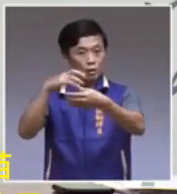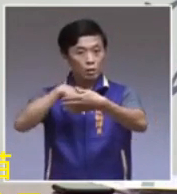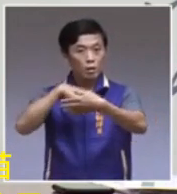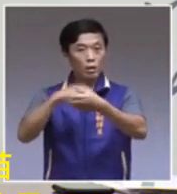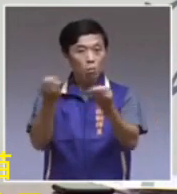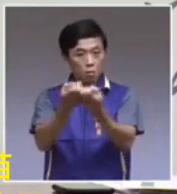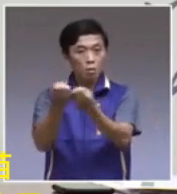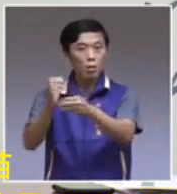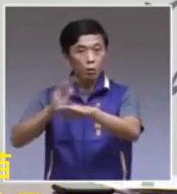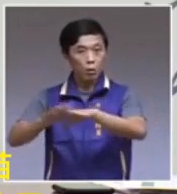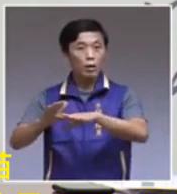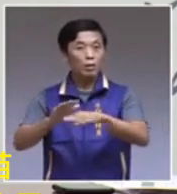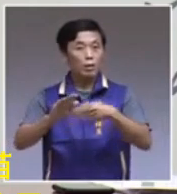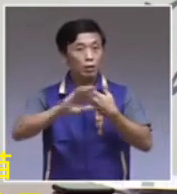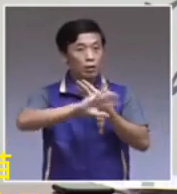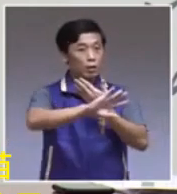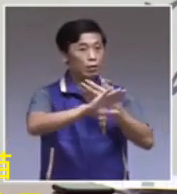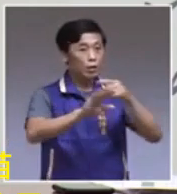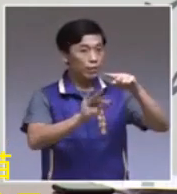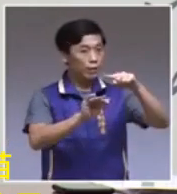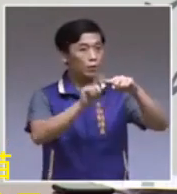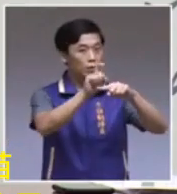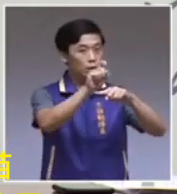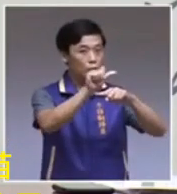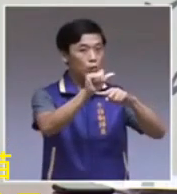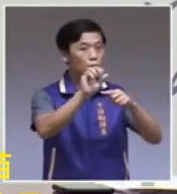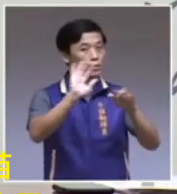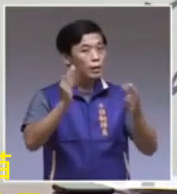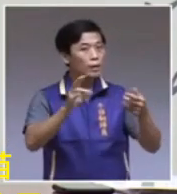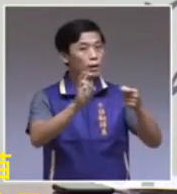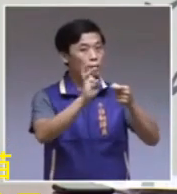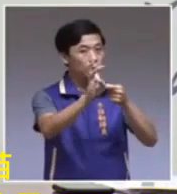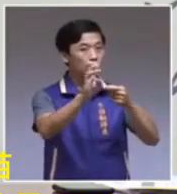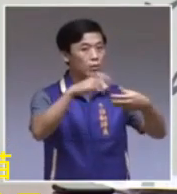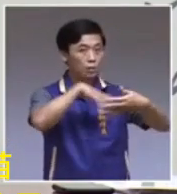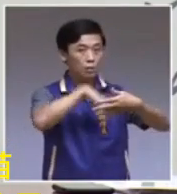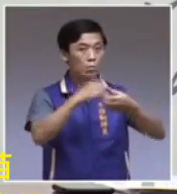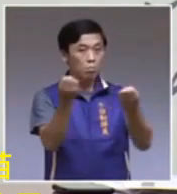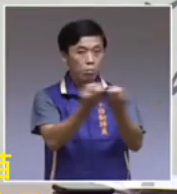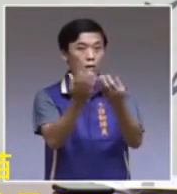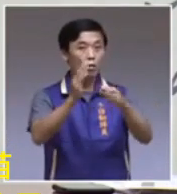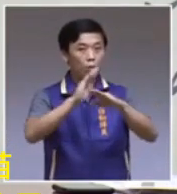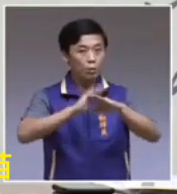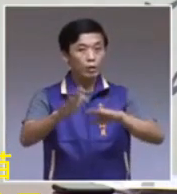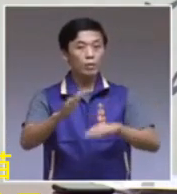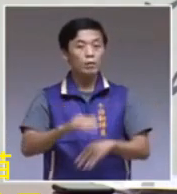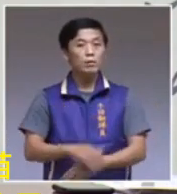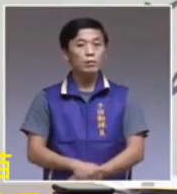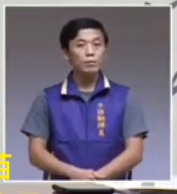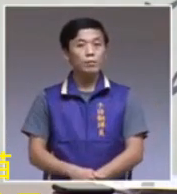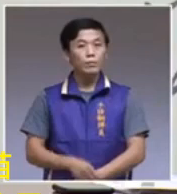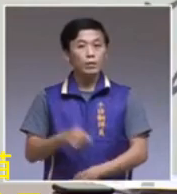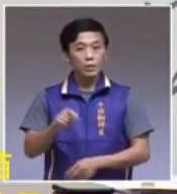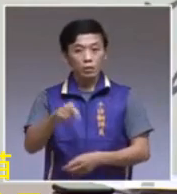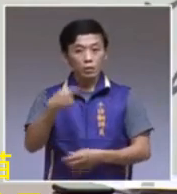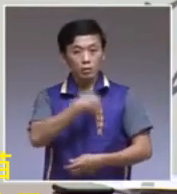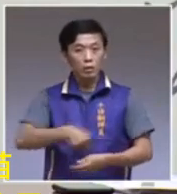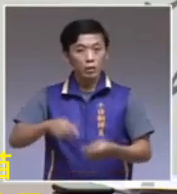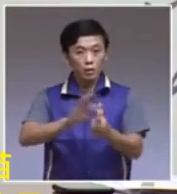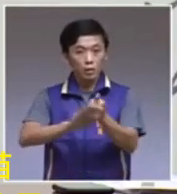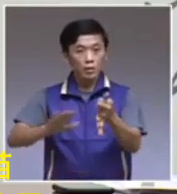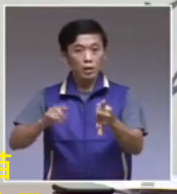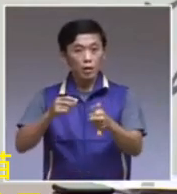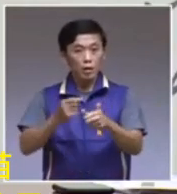另外15%大概30分钟以内会发生。所以这种的严重过敏反应，普